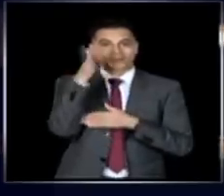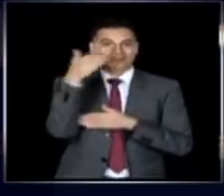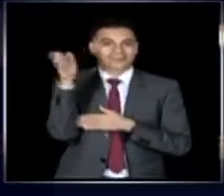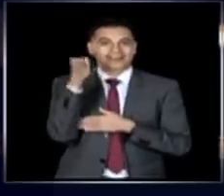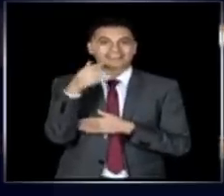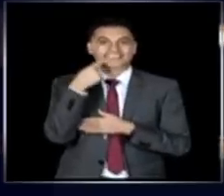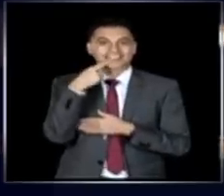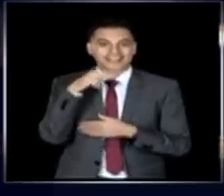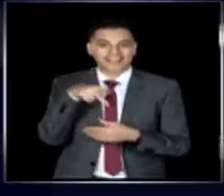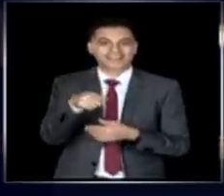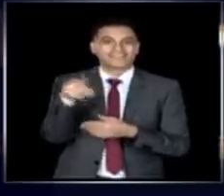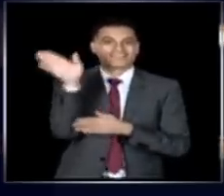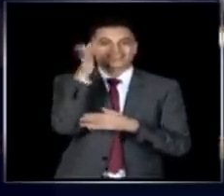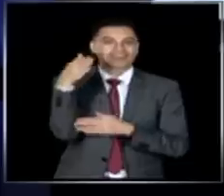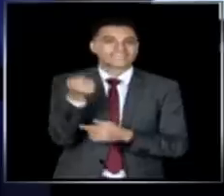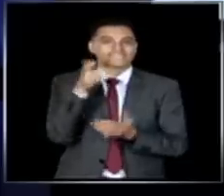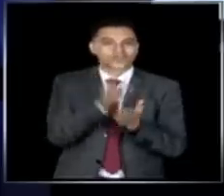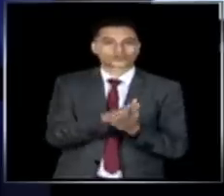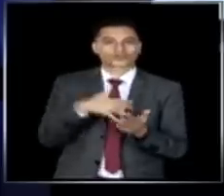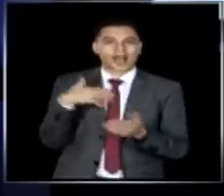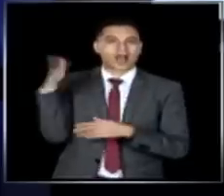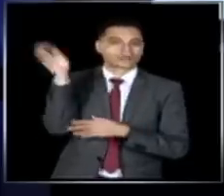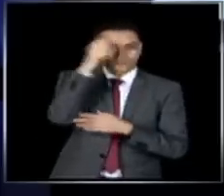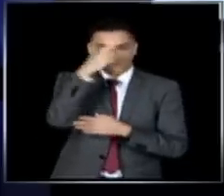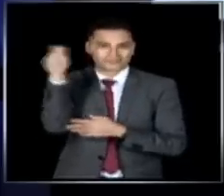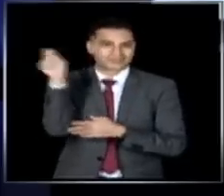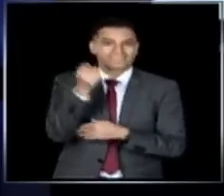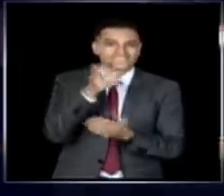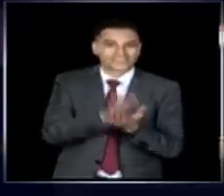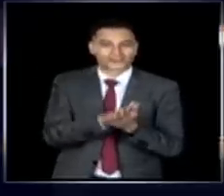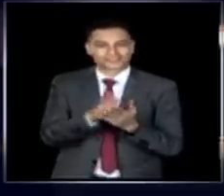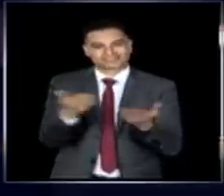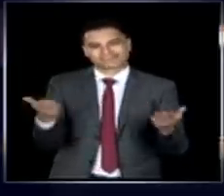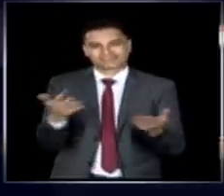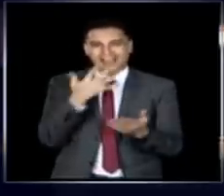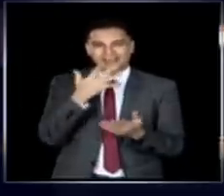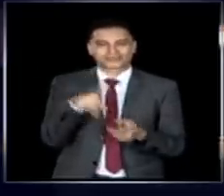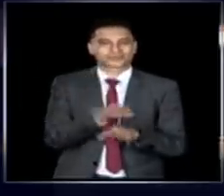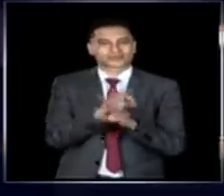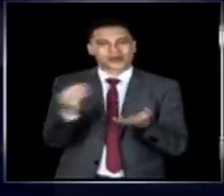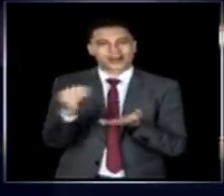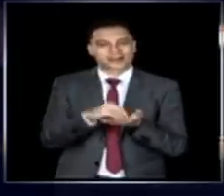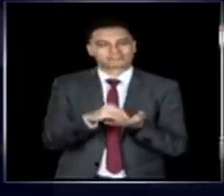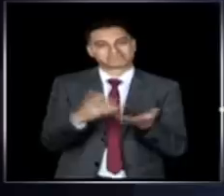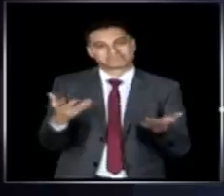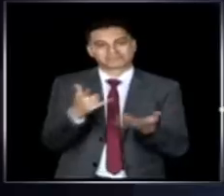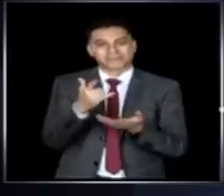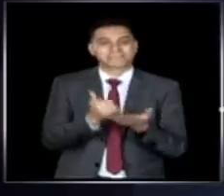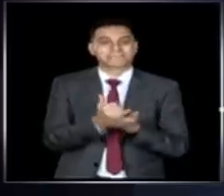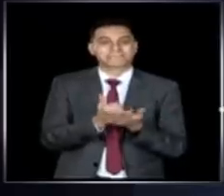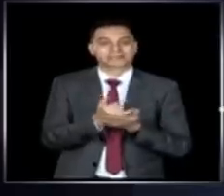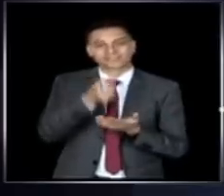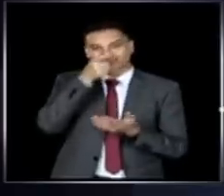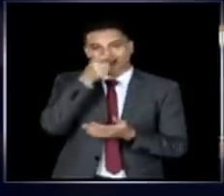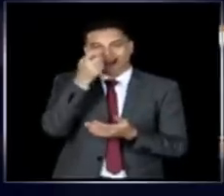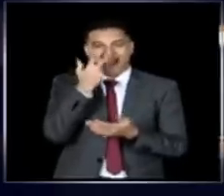بقاله 5 سنين، ادوني الفرصه. اخدها. صح. ايوه. اخبار مدرسه الزهراء ايه؟ الحمد